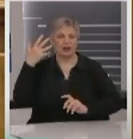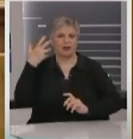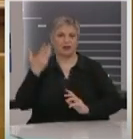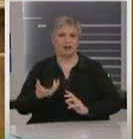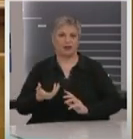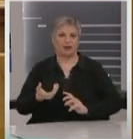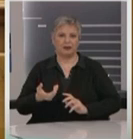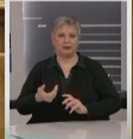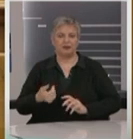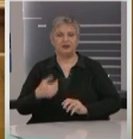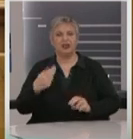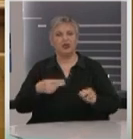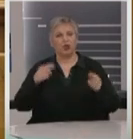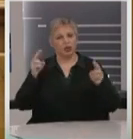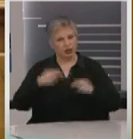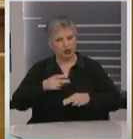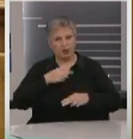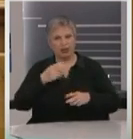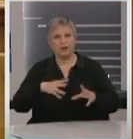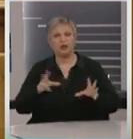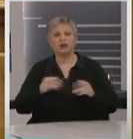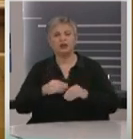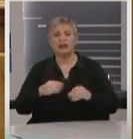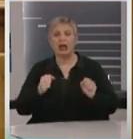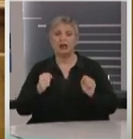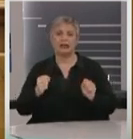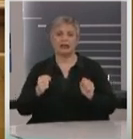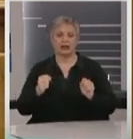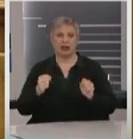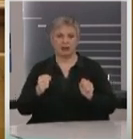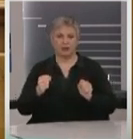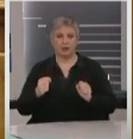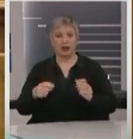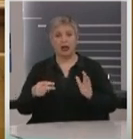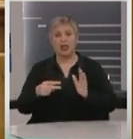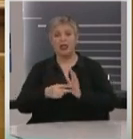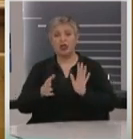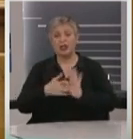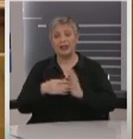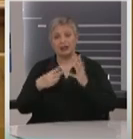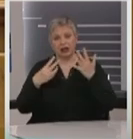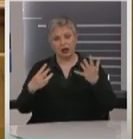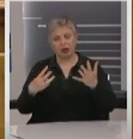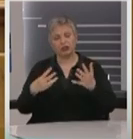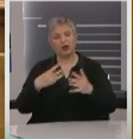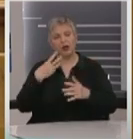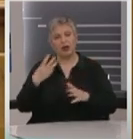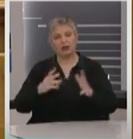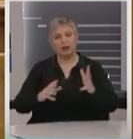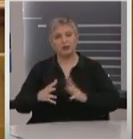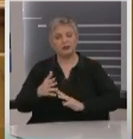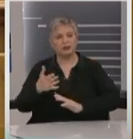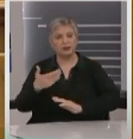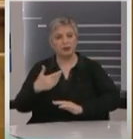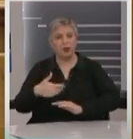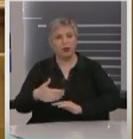Όσο πιο επιγραμματικά να πω για την υγεία, το 18 προχωράμε αποφασιστικά βήματα η